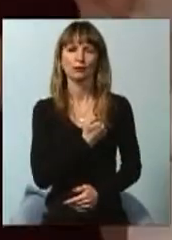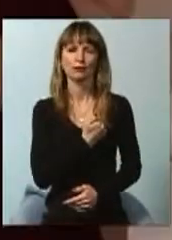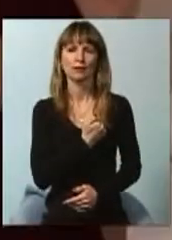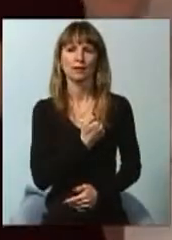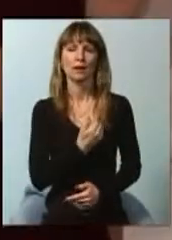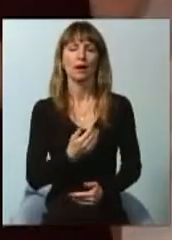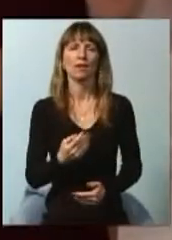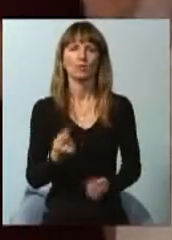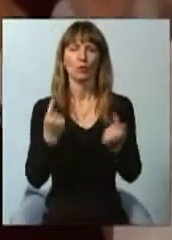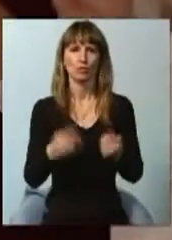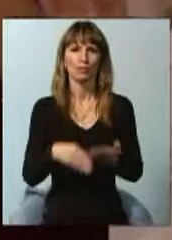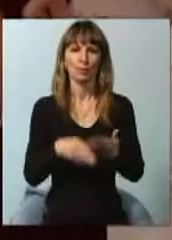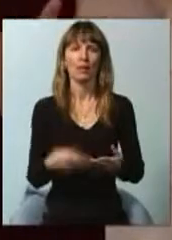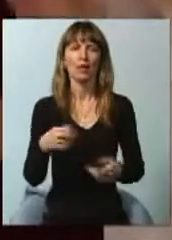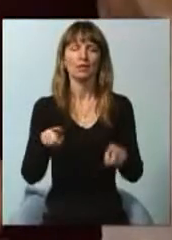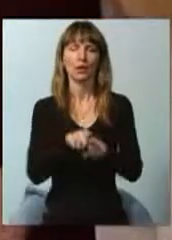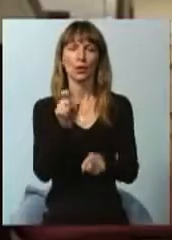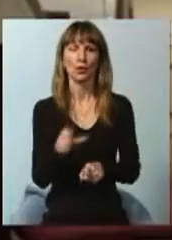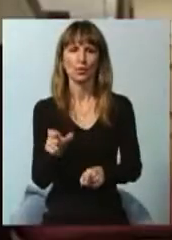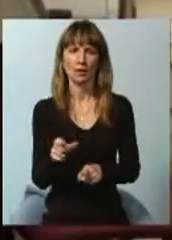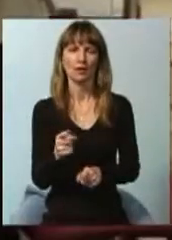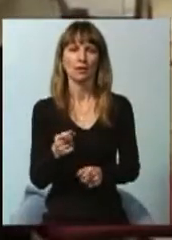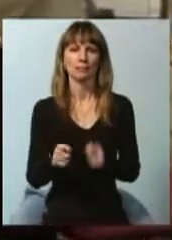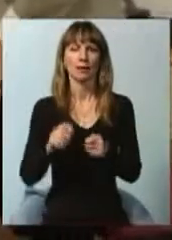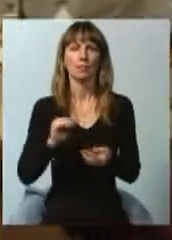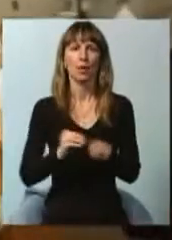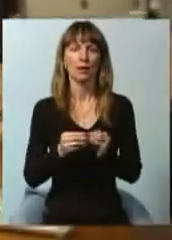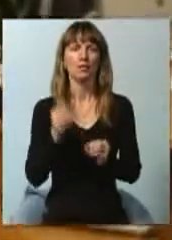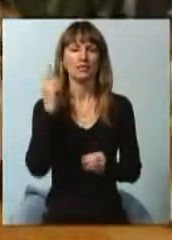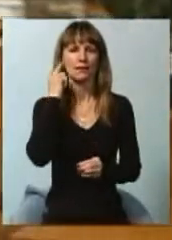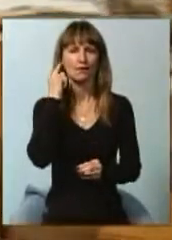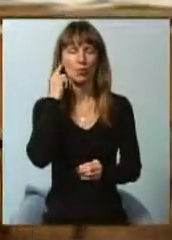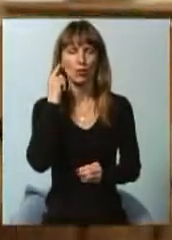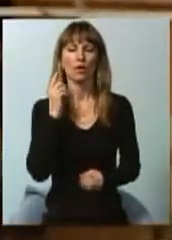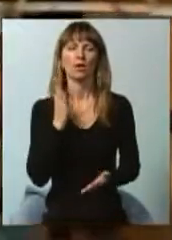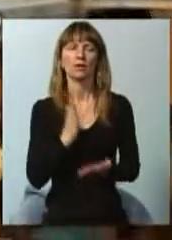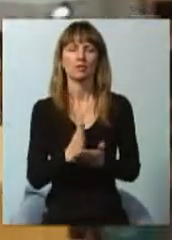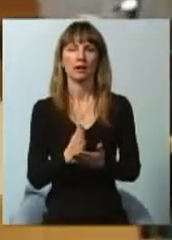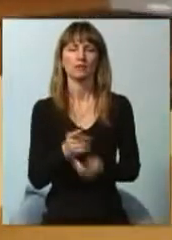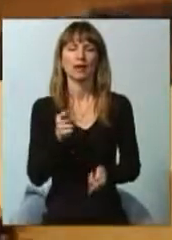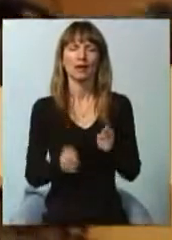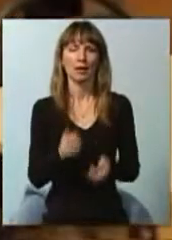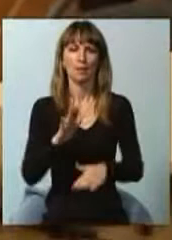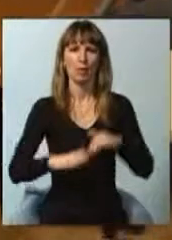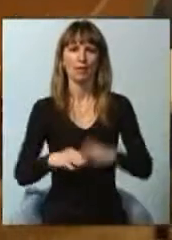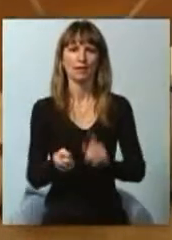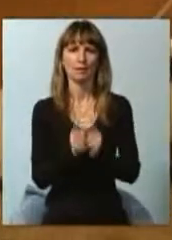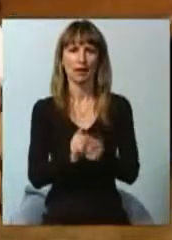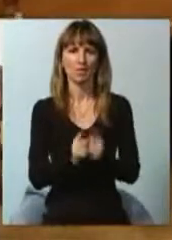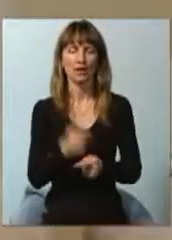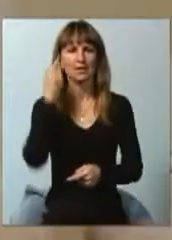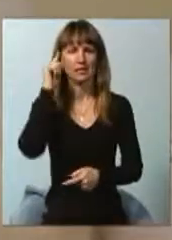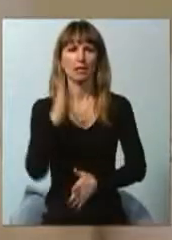Неоцінену допомогу для таких людей з проблемами слуху надають фахівці рідкісної професії – сурдоперекладачі. Вони знають